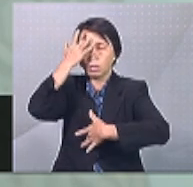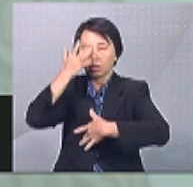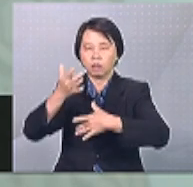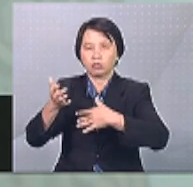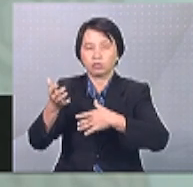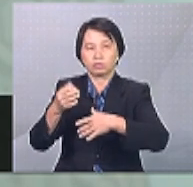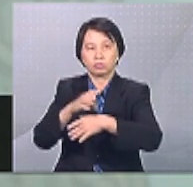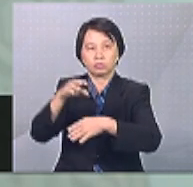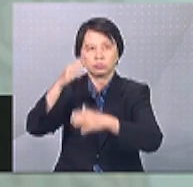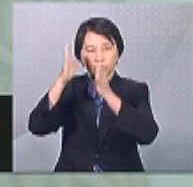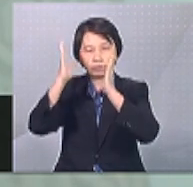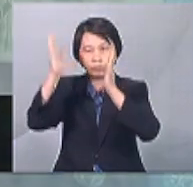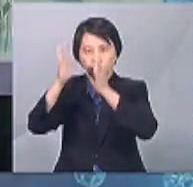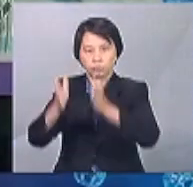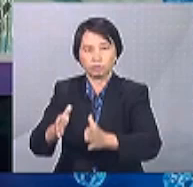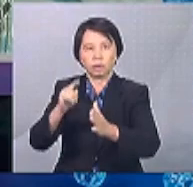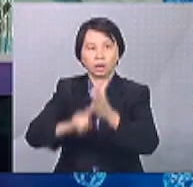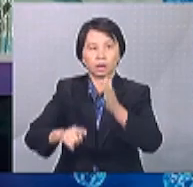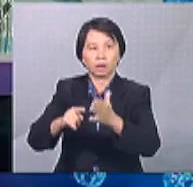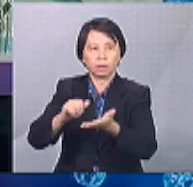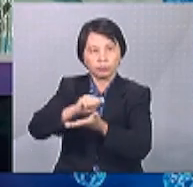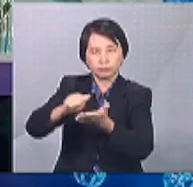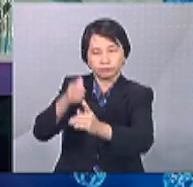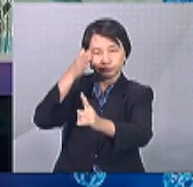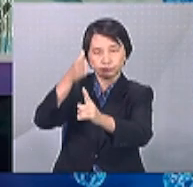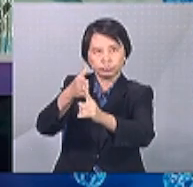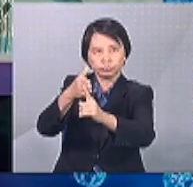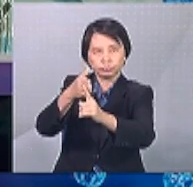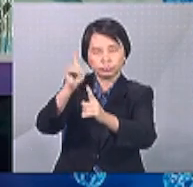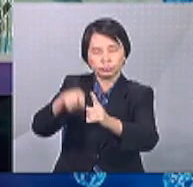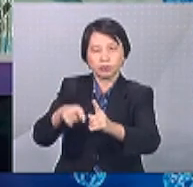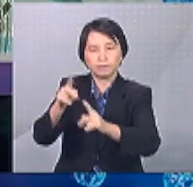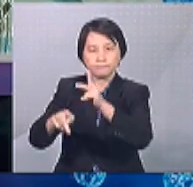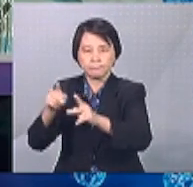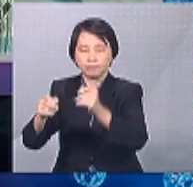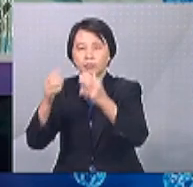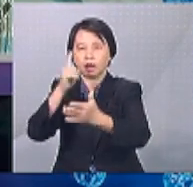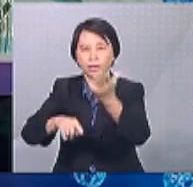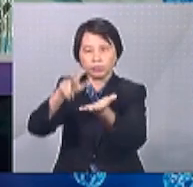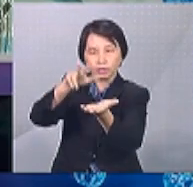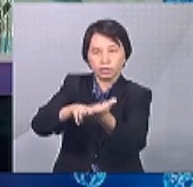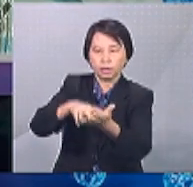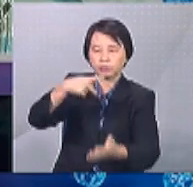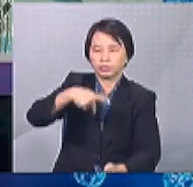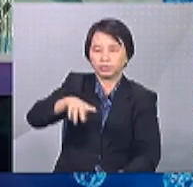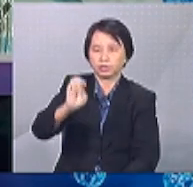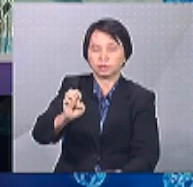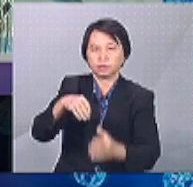Malaysians? What is the mass screening target per million people and what is the status of PPEs in the